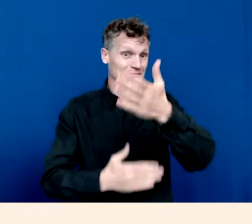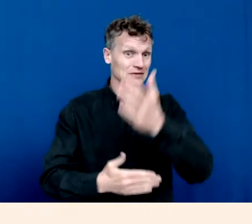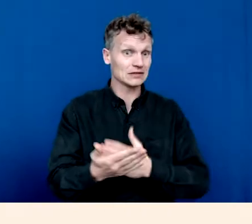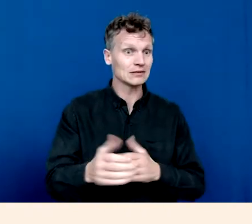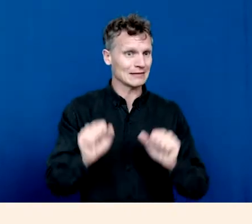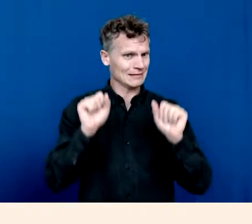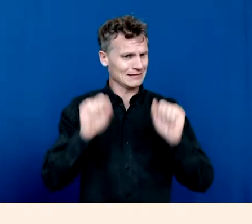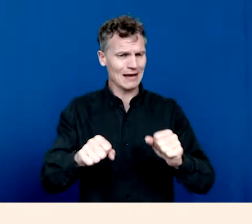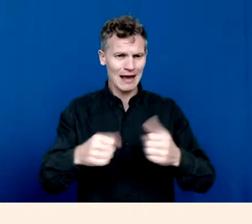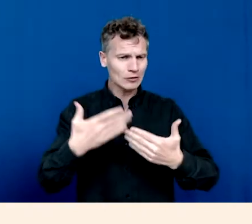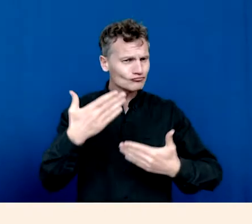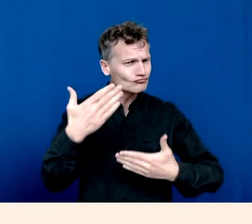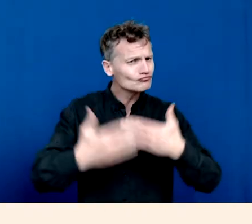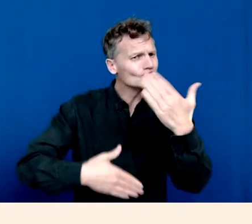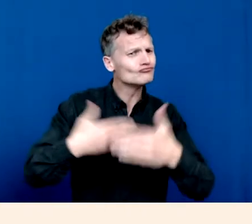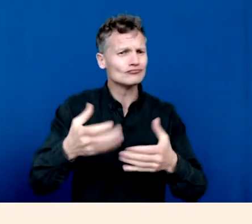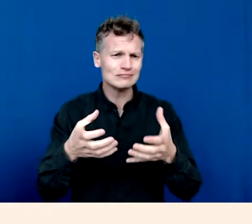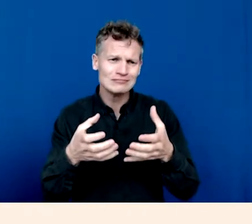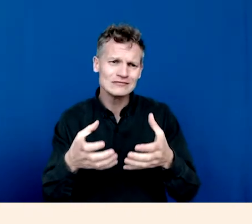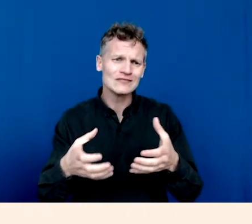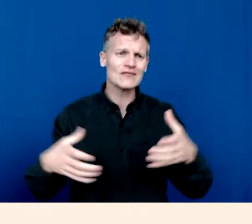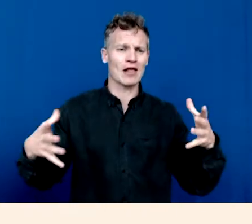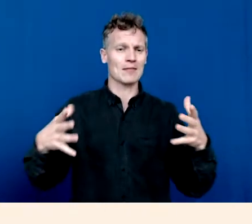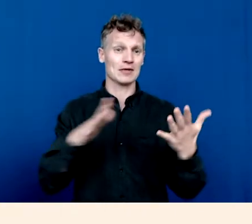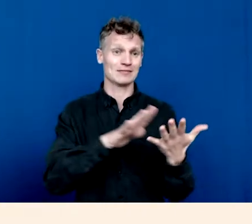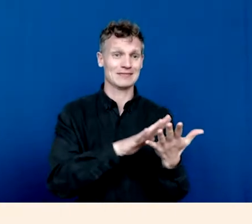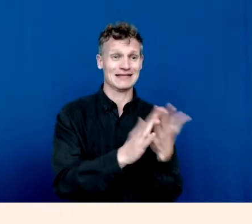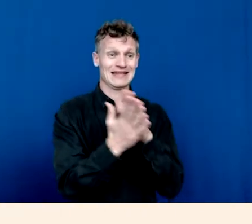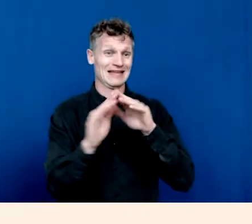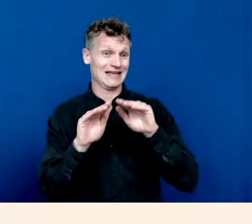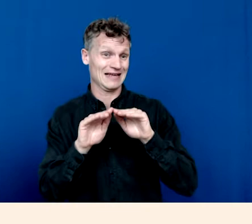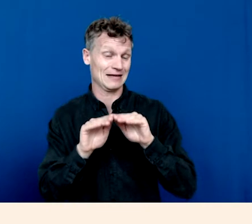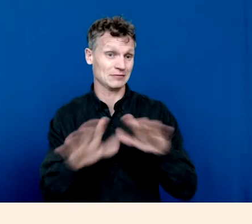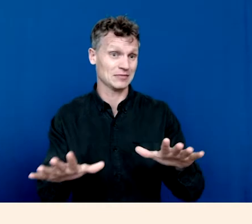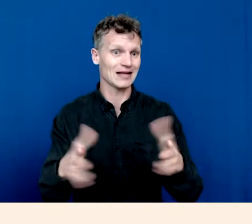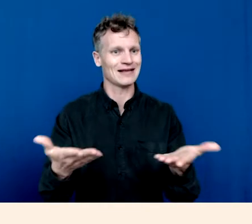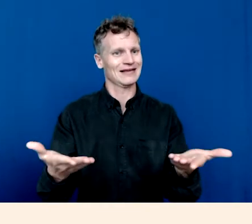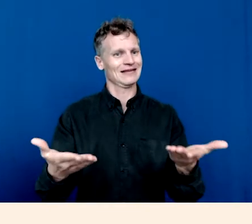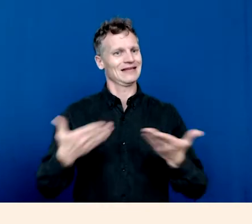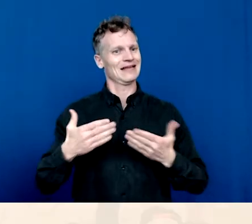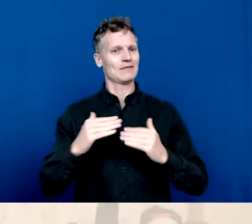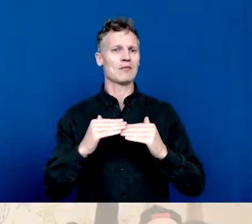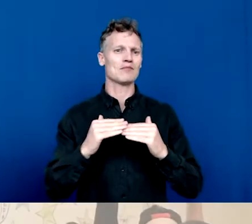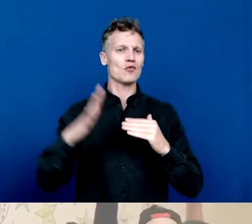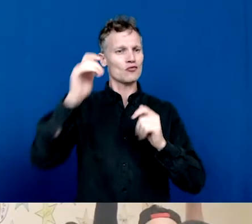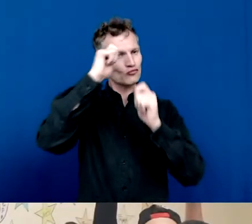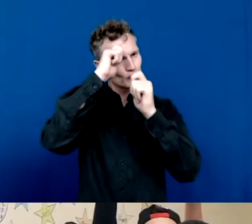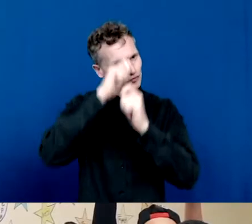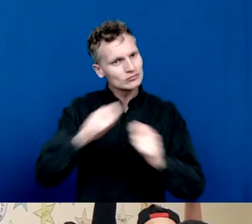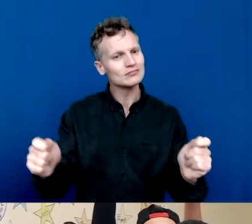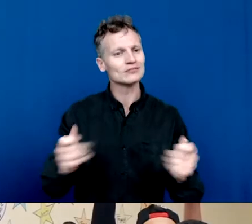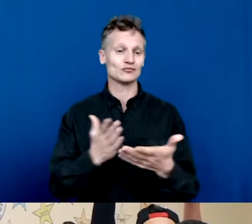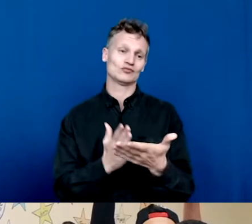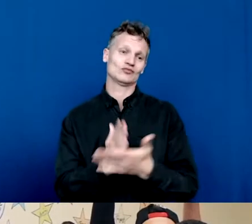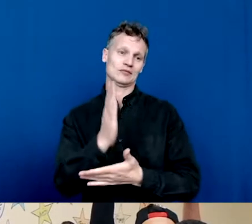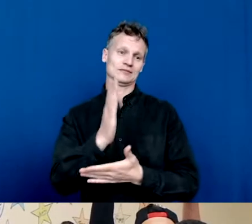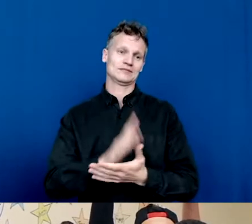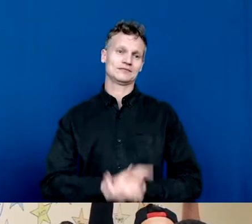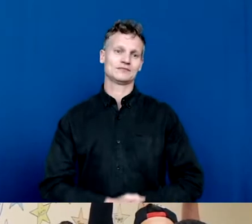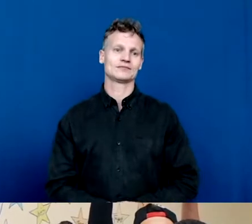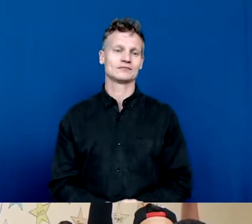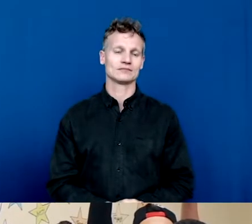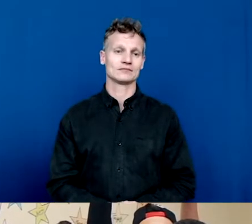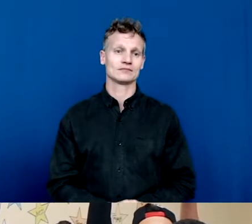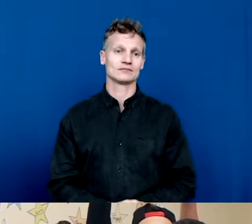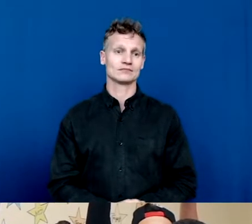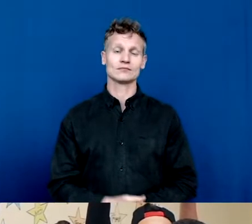et mis en œuvre pour mieux garantir le respect de nos droits. De nombreux pays ont des